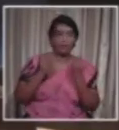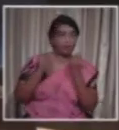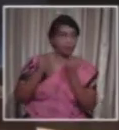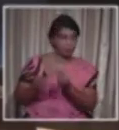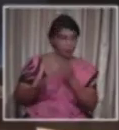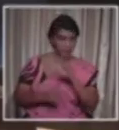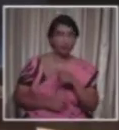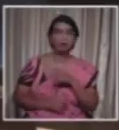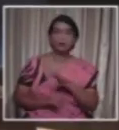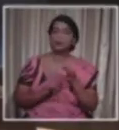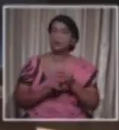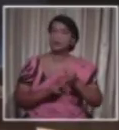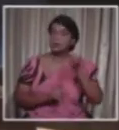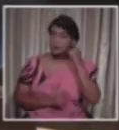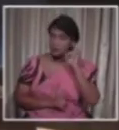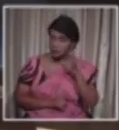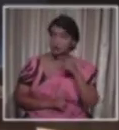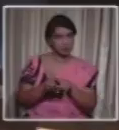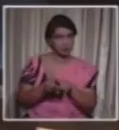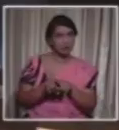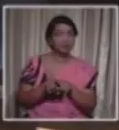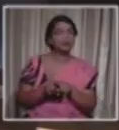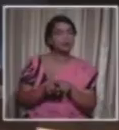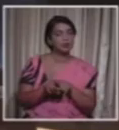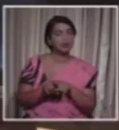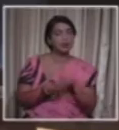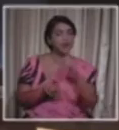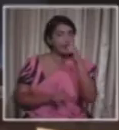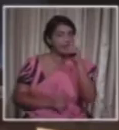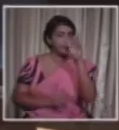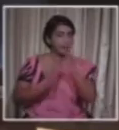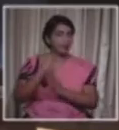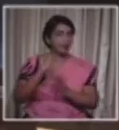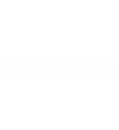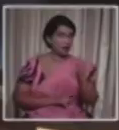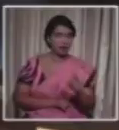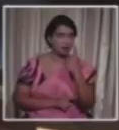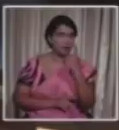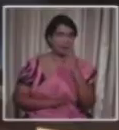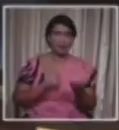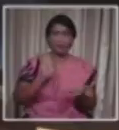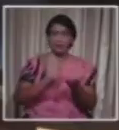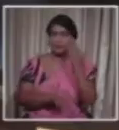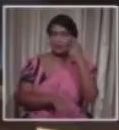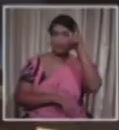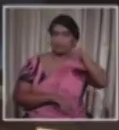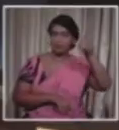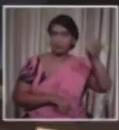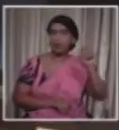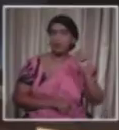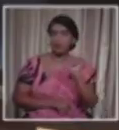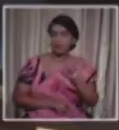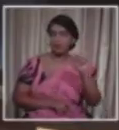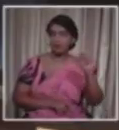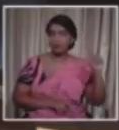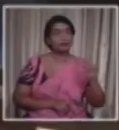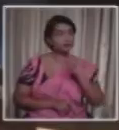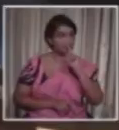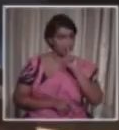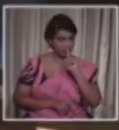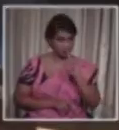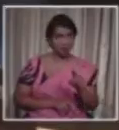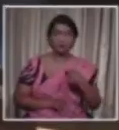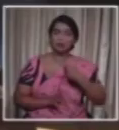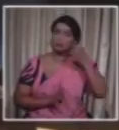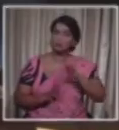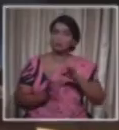තිබෙන ජනාධිපති ධූරය සඳහා එක් මන්ත්‍රීවරයෙකුට වඩා වැඩි දෙනෙකුගේ නම් යෝජනා කර